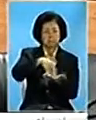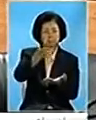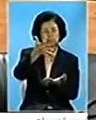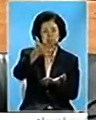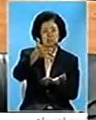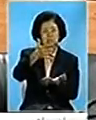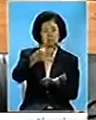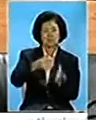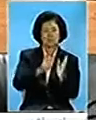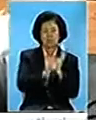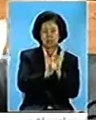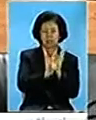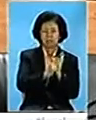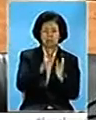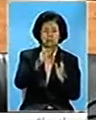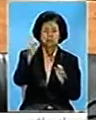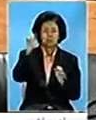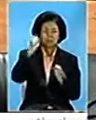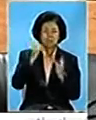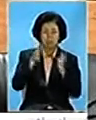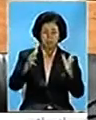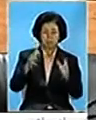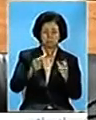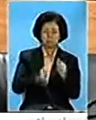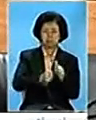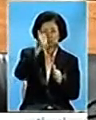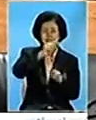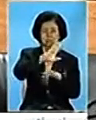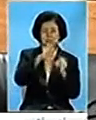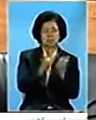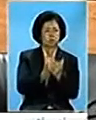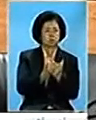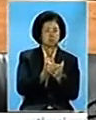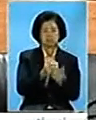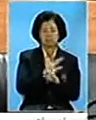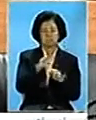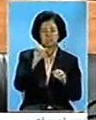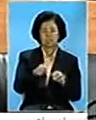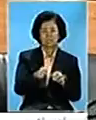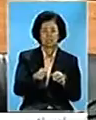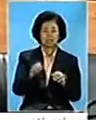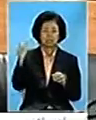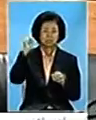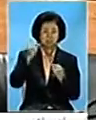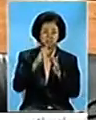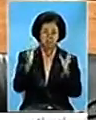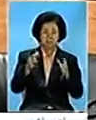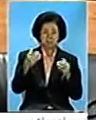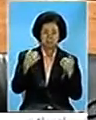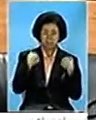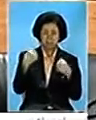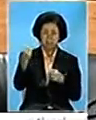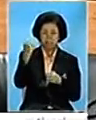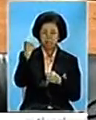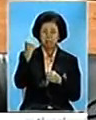หลักของมันคือเสียงข้างมากชนะทั้งหมดซึ่งมันไม่ถูกแต่เสียงข้างมากมีอำนาจเด็ดขาดที่จะบริห